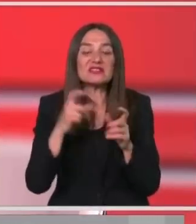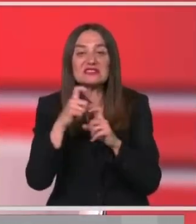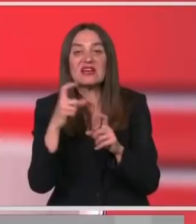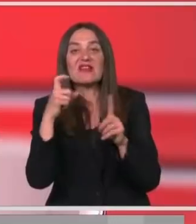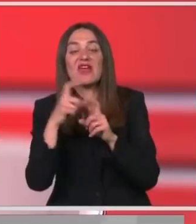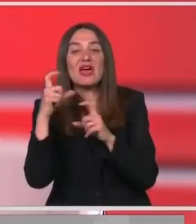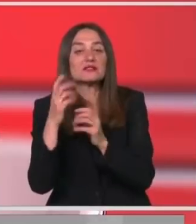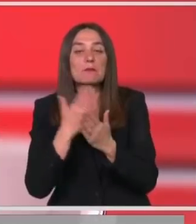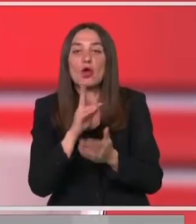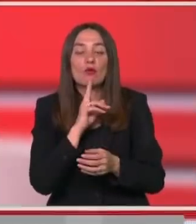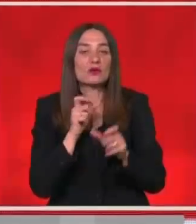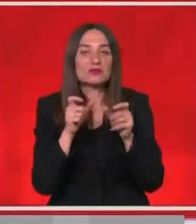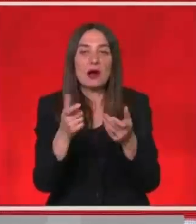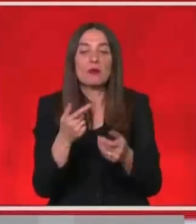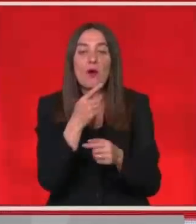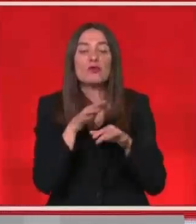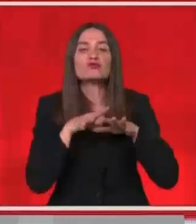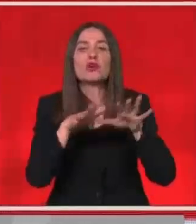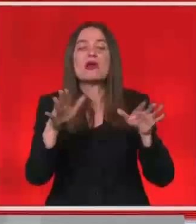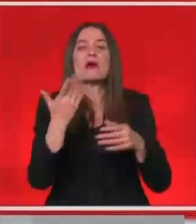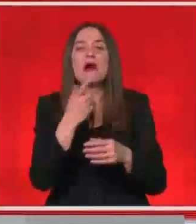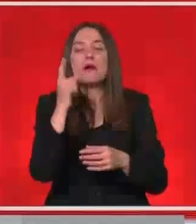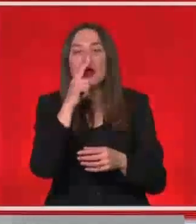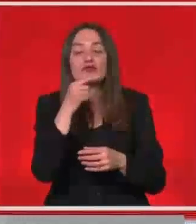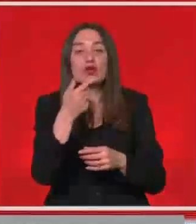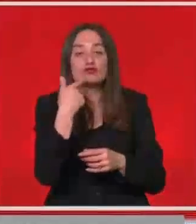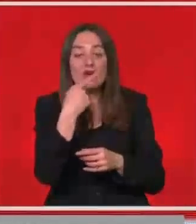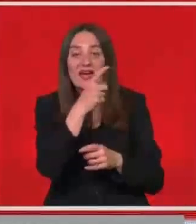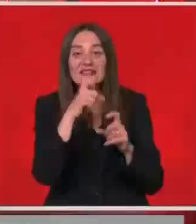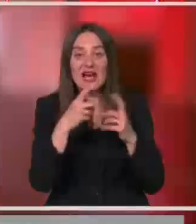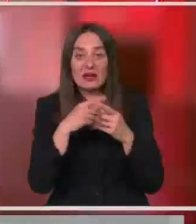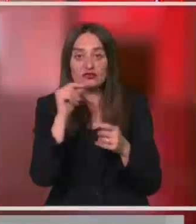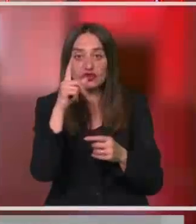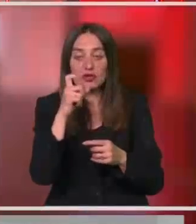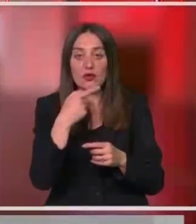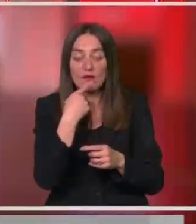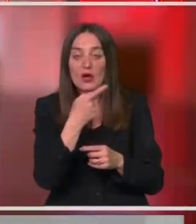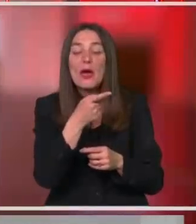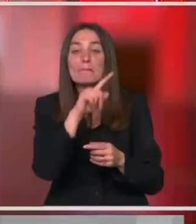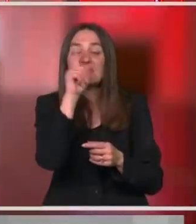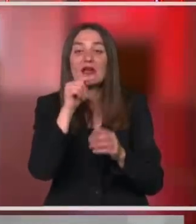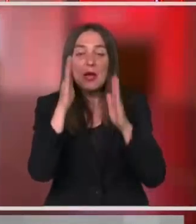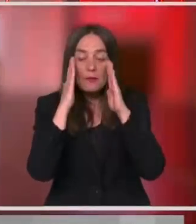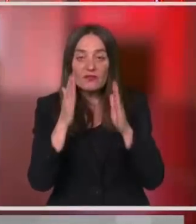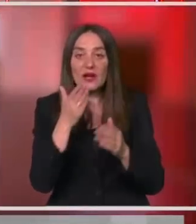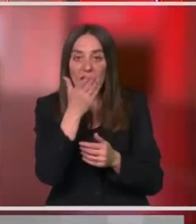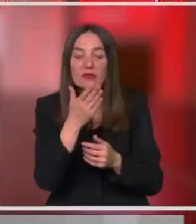Zadatak svake vlade jeste da širi optimizam. Ovo čemu je gospodin Carić govorio, a to je pitanje poverenja. Malo su ubiljni oni u